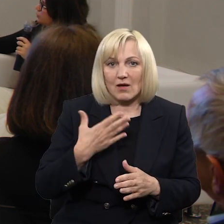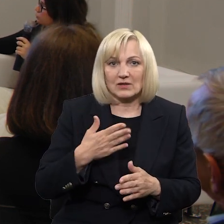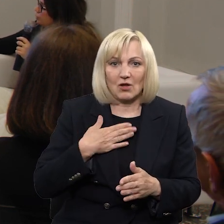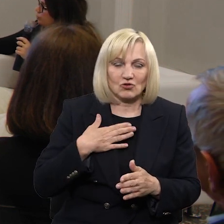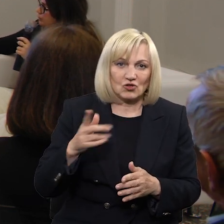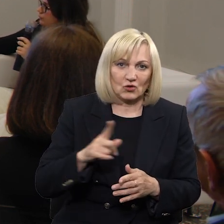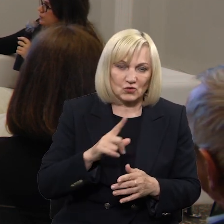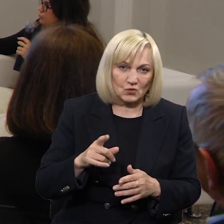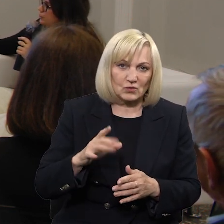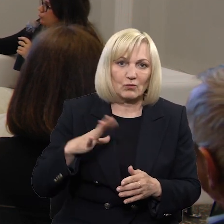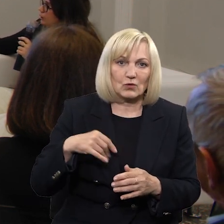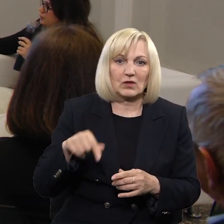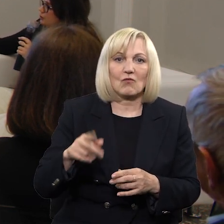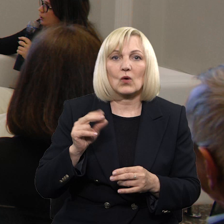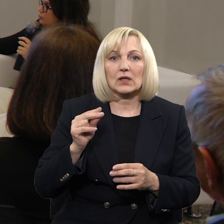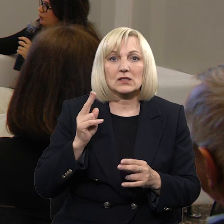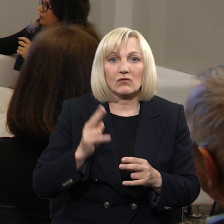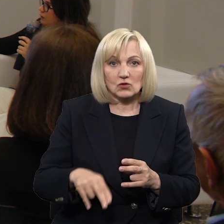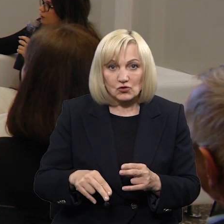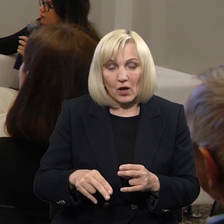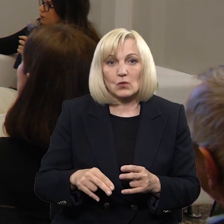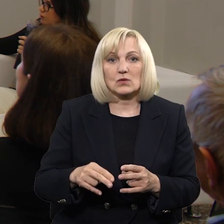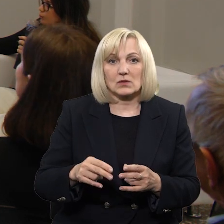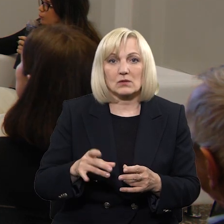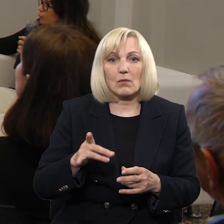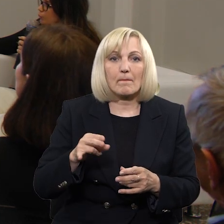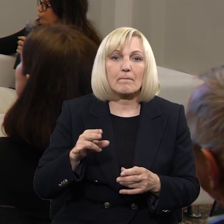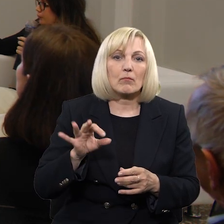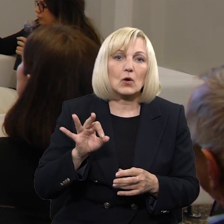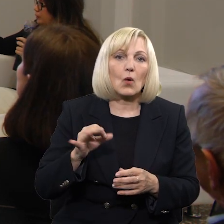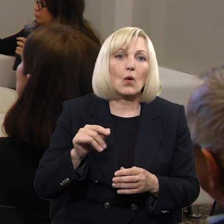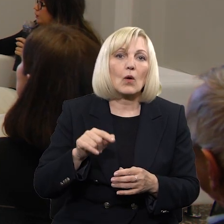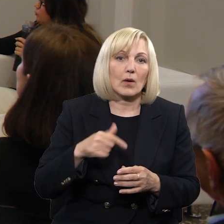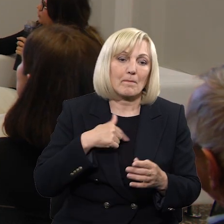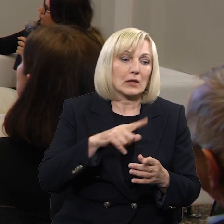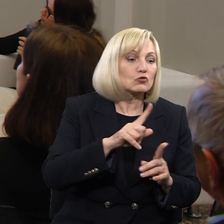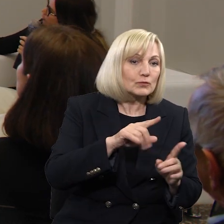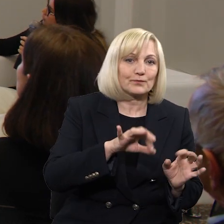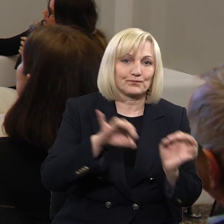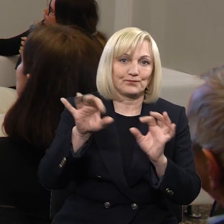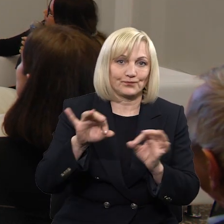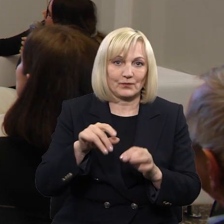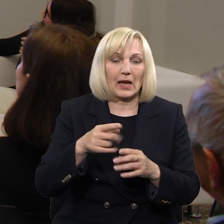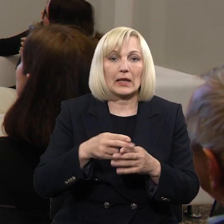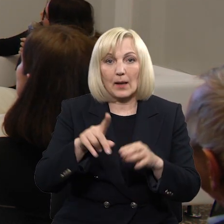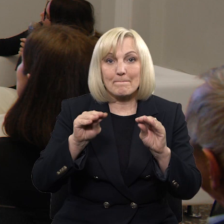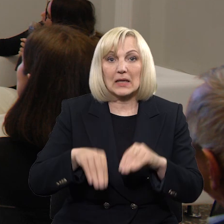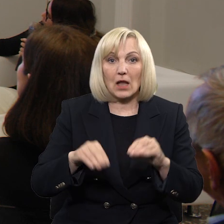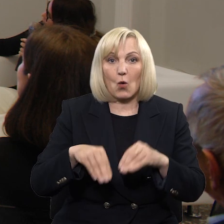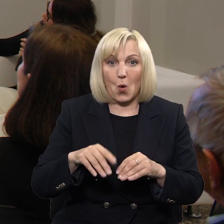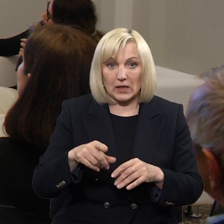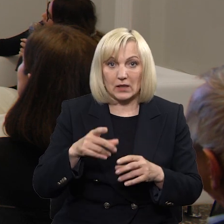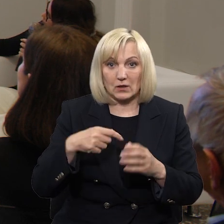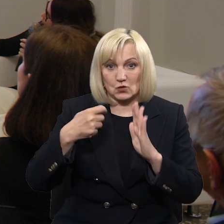нравились наши онлайн экскурсии мы соответственно после не завершаются про их туда добавляем вот те самые протокольные